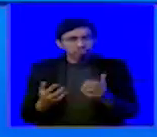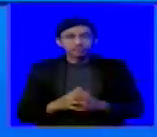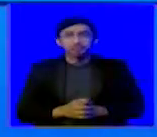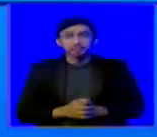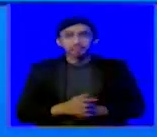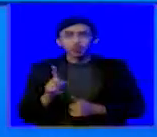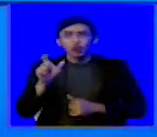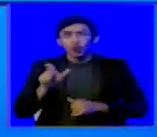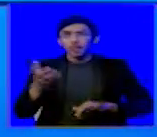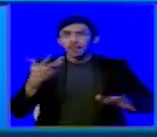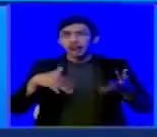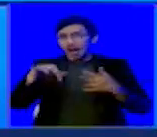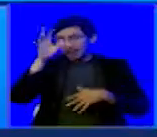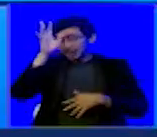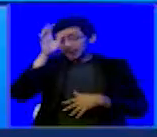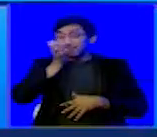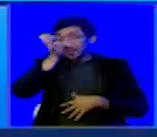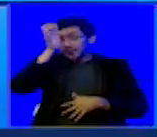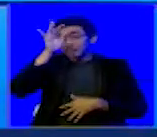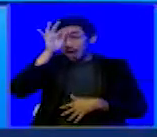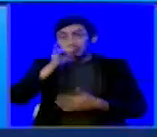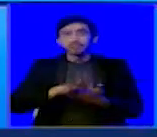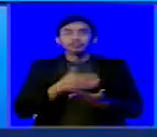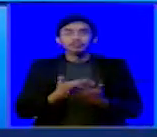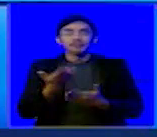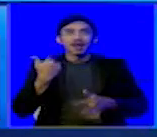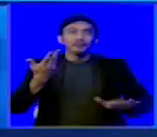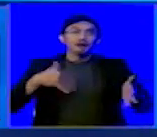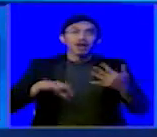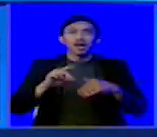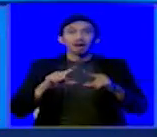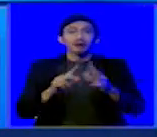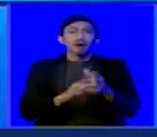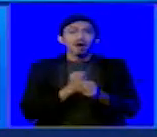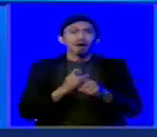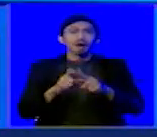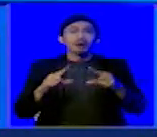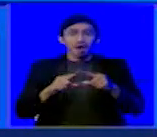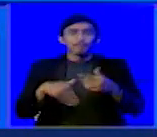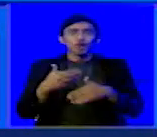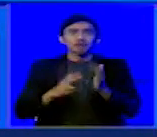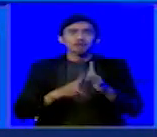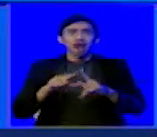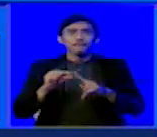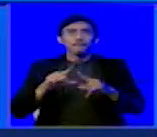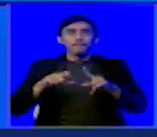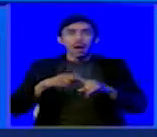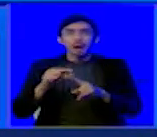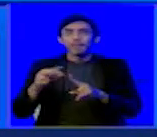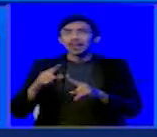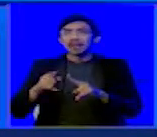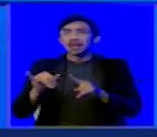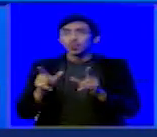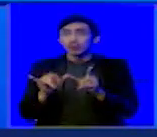Pemirsa, seorang penari di Denpasar, Bali tewas saat menari rangda pada prosesi Napak Pertiwi. Saat prosesi